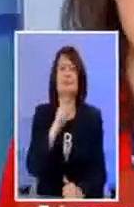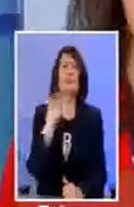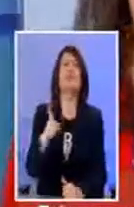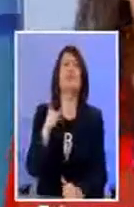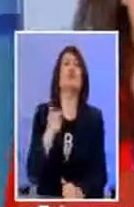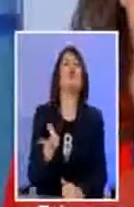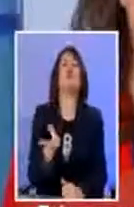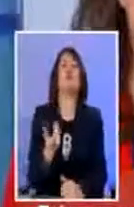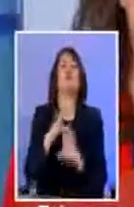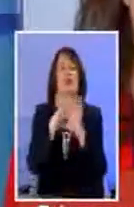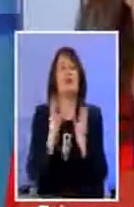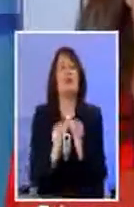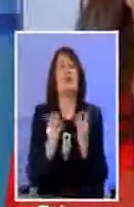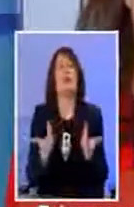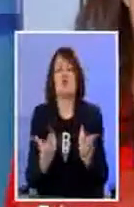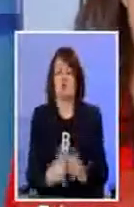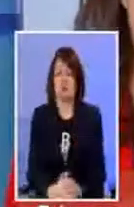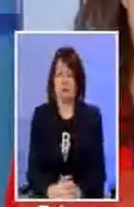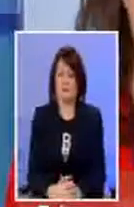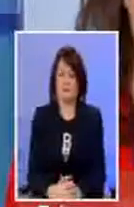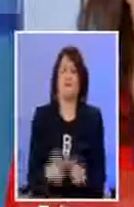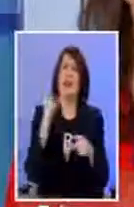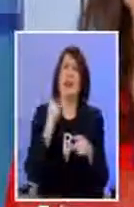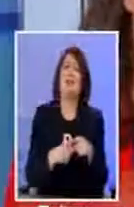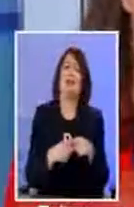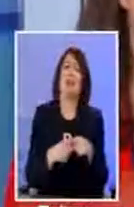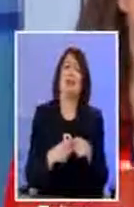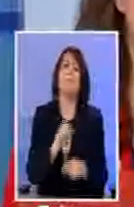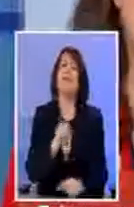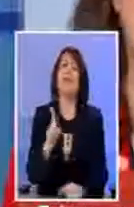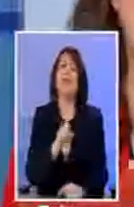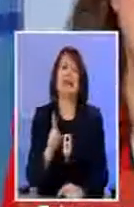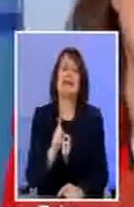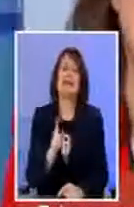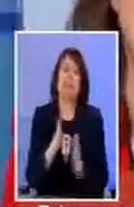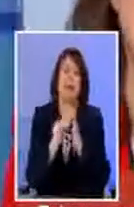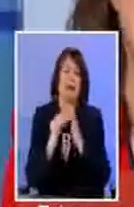εκεί συνολικά. Ας αρχίσουμε από τα απλά, από τη μετακίνηση.